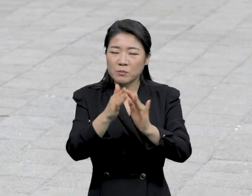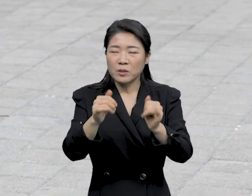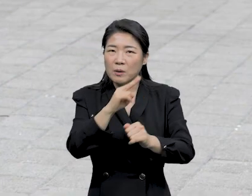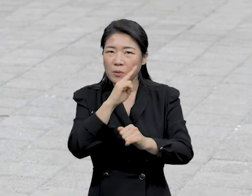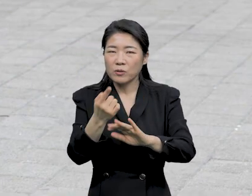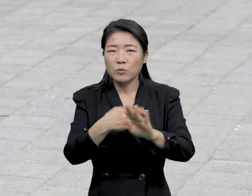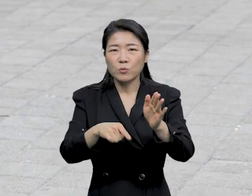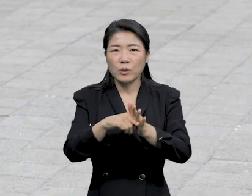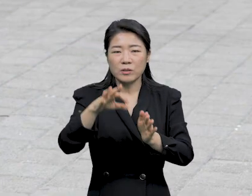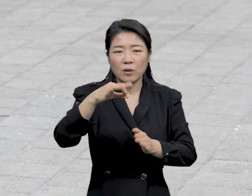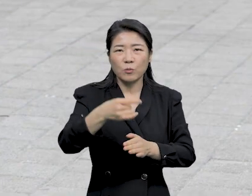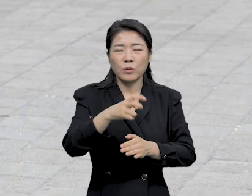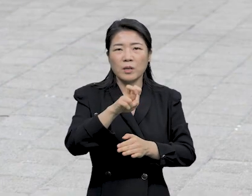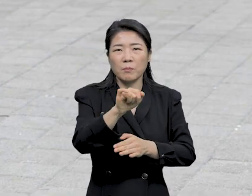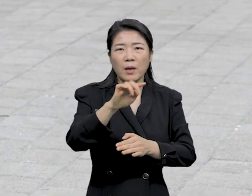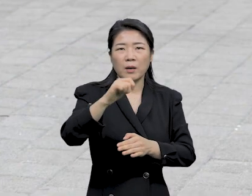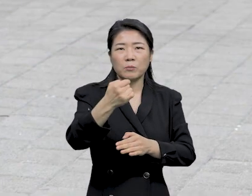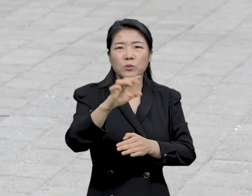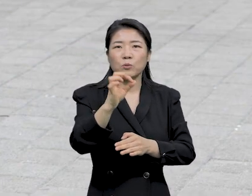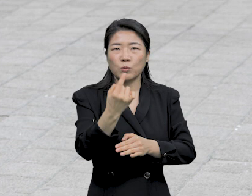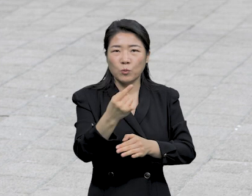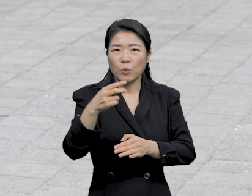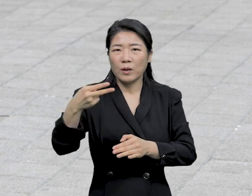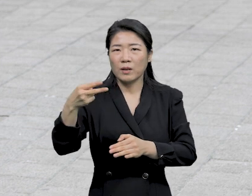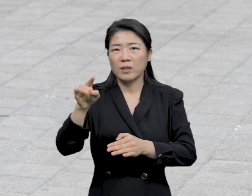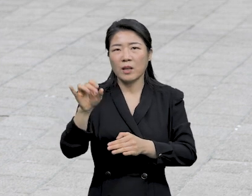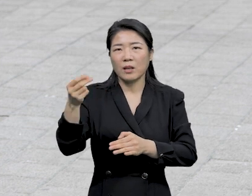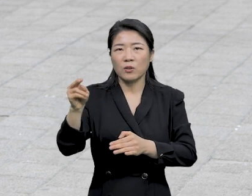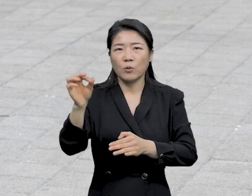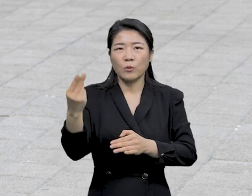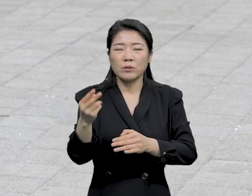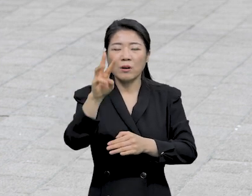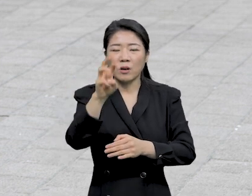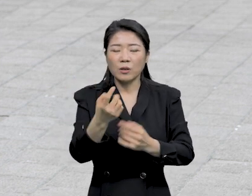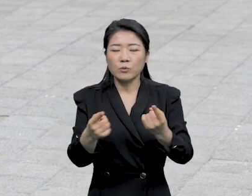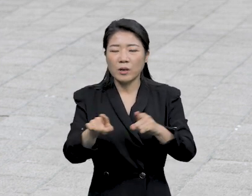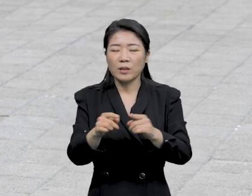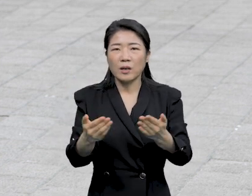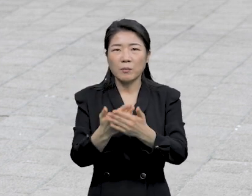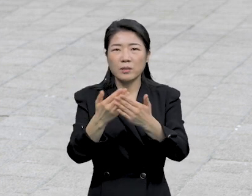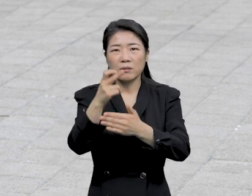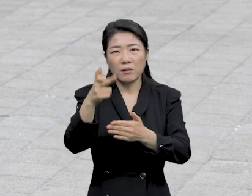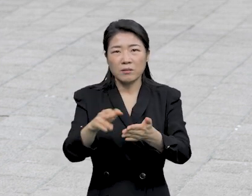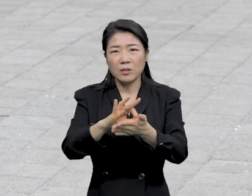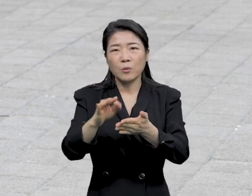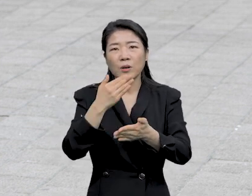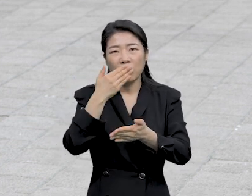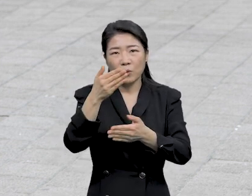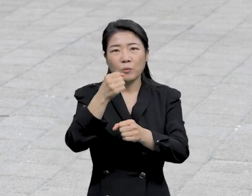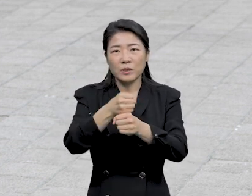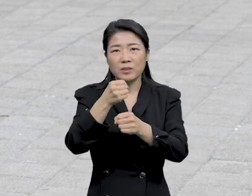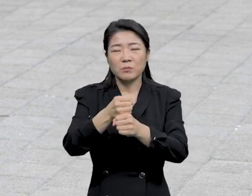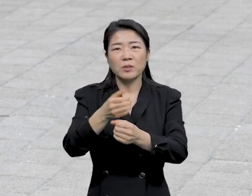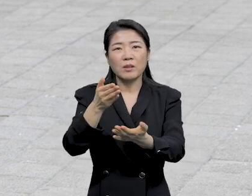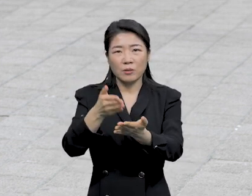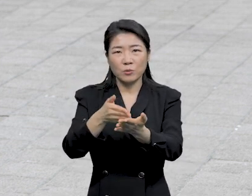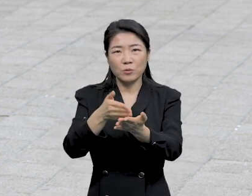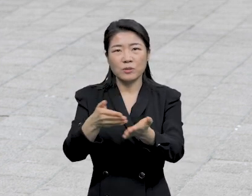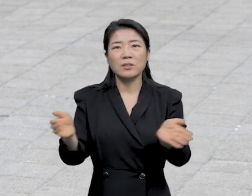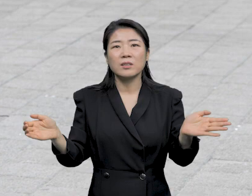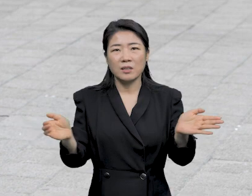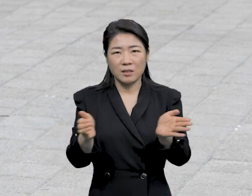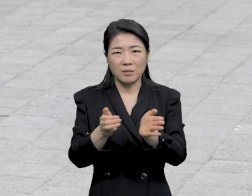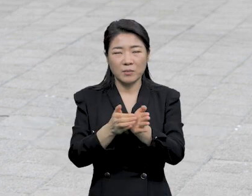시민들의 편의를 위해 위 포와 땡겨요 광주 상생카드 결제가 가능하도록 했습니다 내일이 빛나는 기회